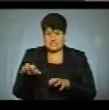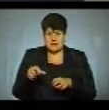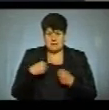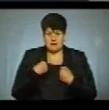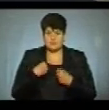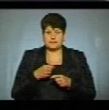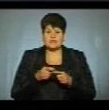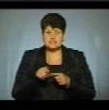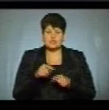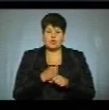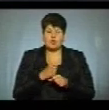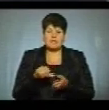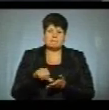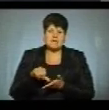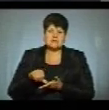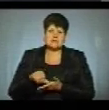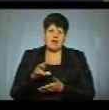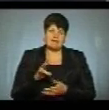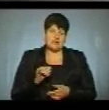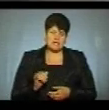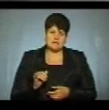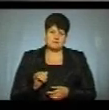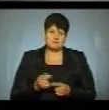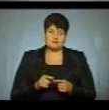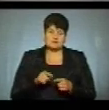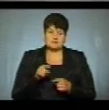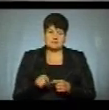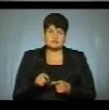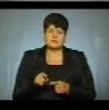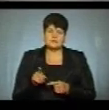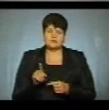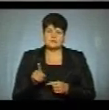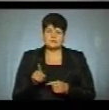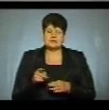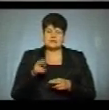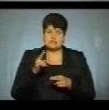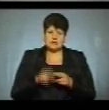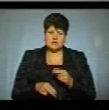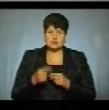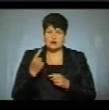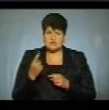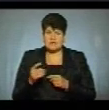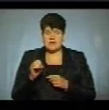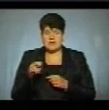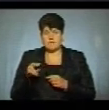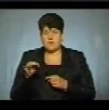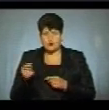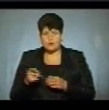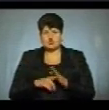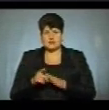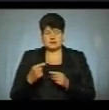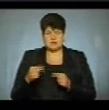цій роботі представлені саме ці атрибути, що от закінчилась одна епоха, почалась інша.